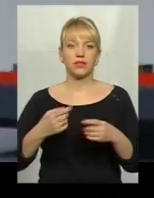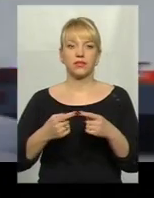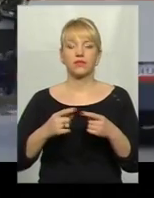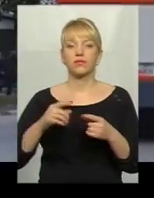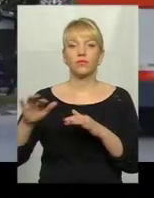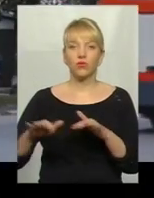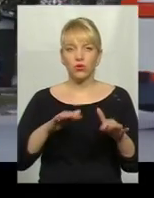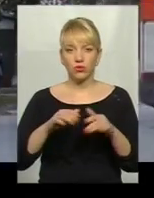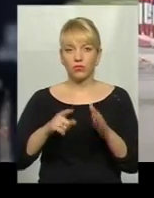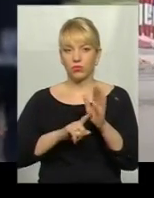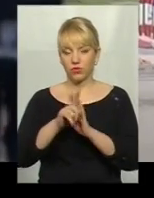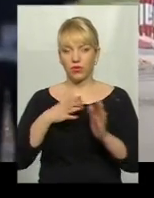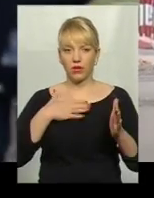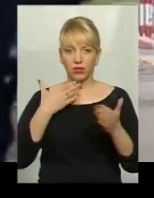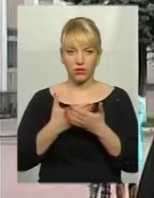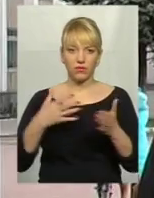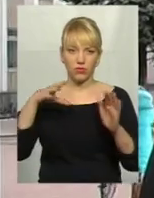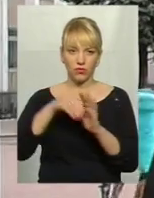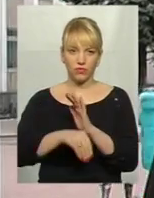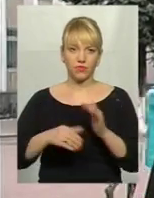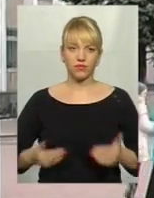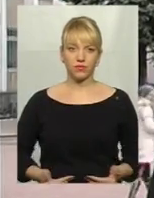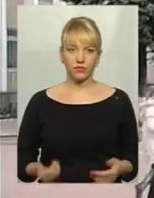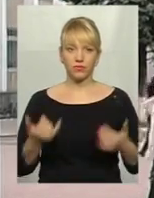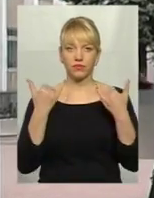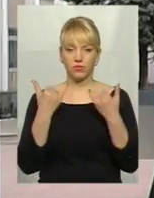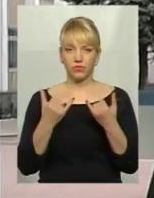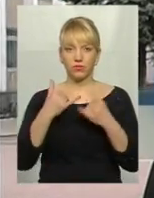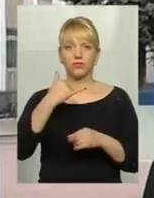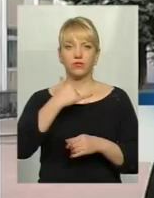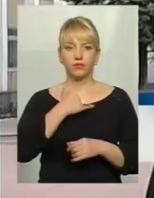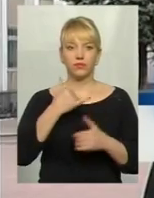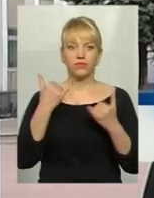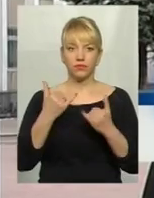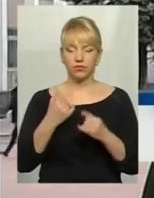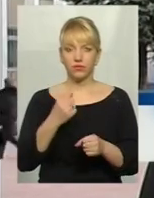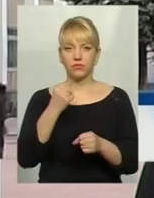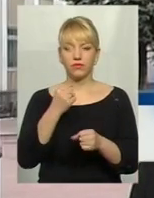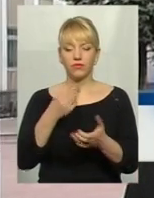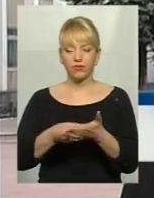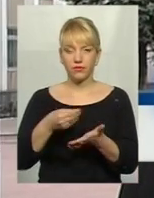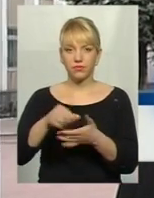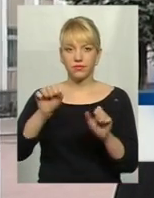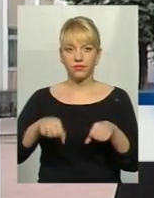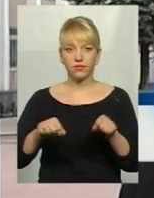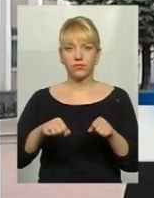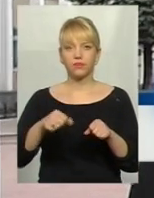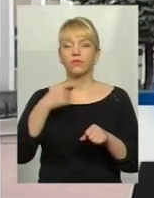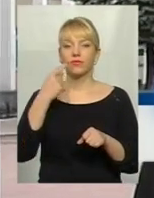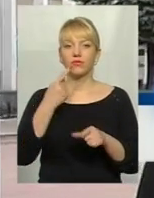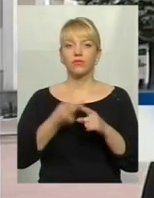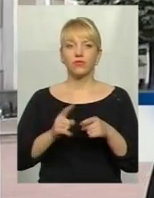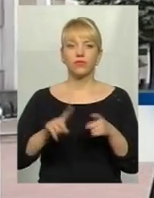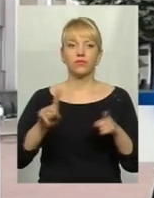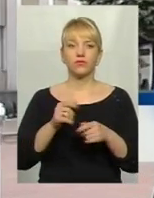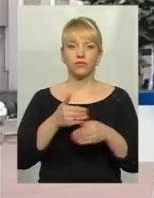розгойдувань почали активно втілювати у життя. На сьогодні наші фінансові можливості говорять про те, що ми